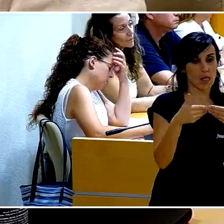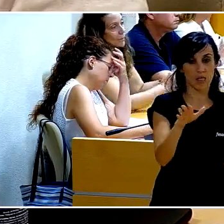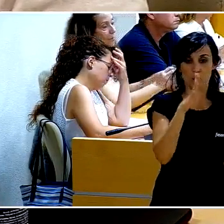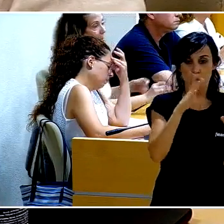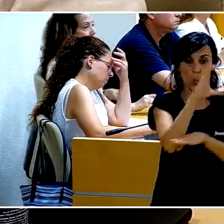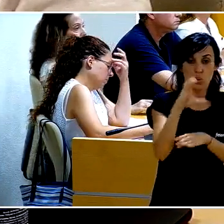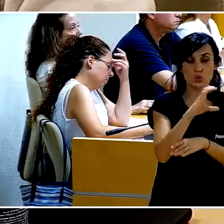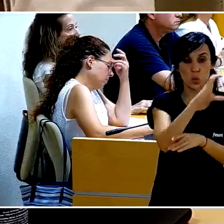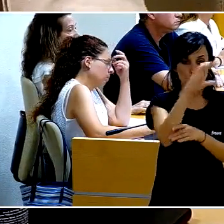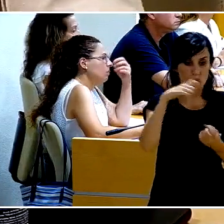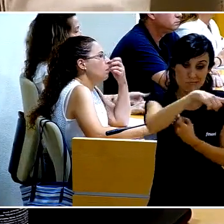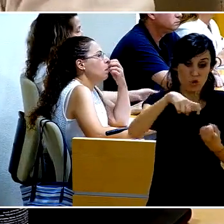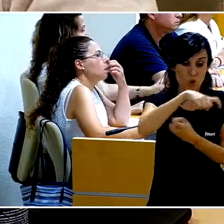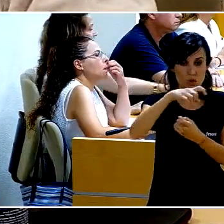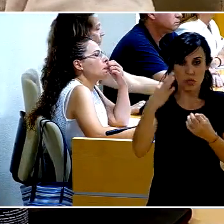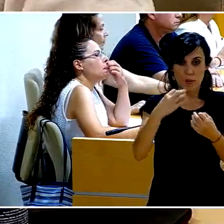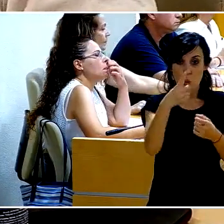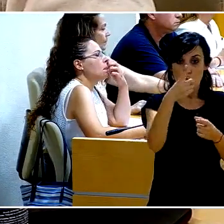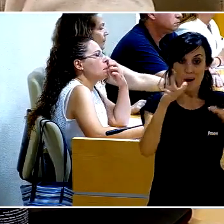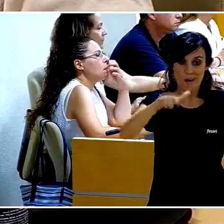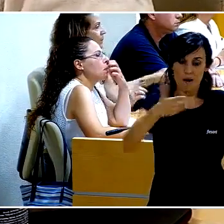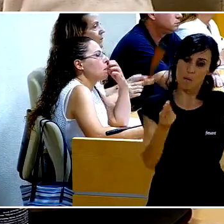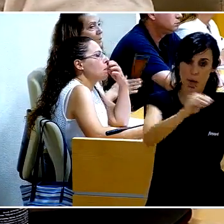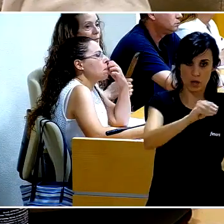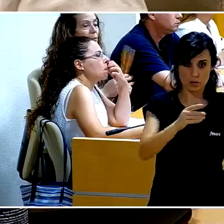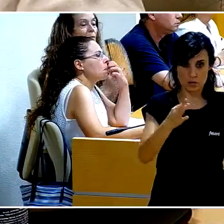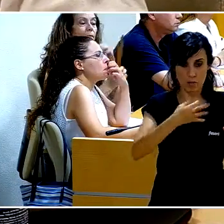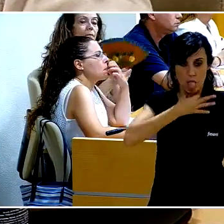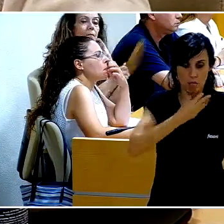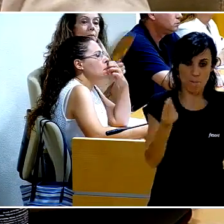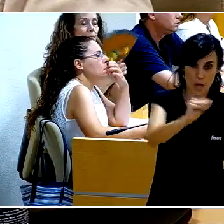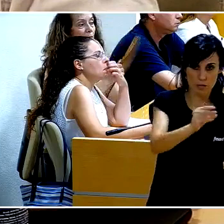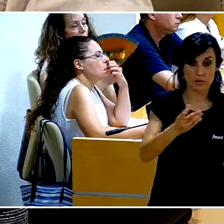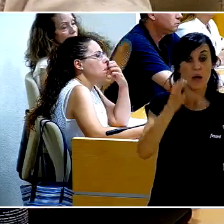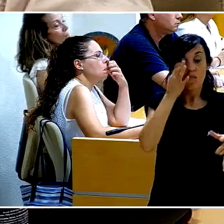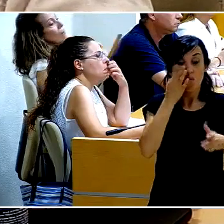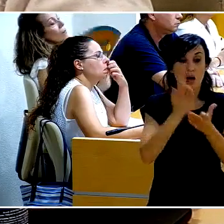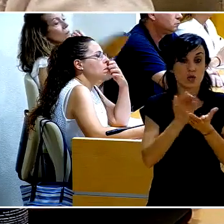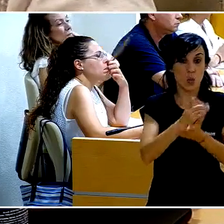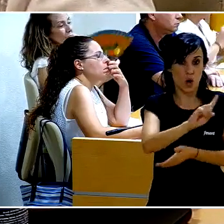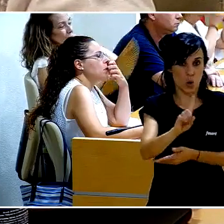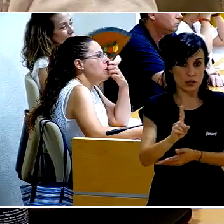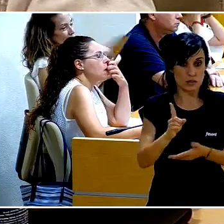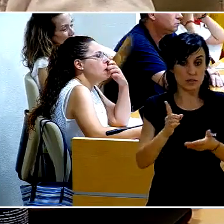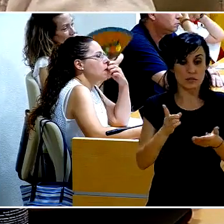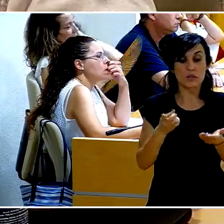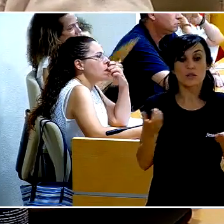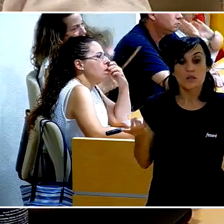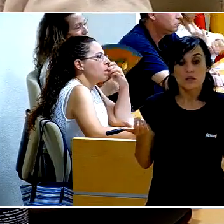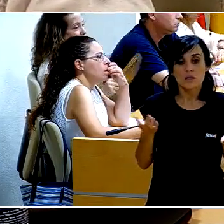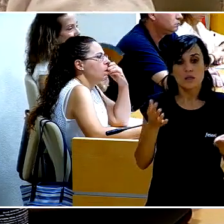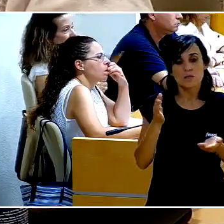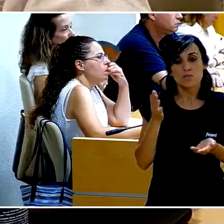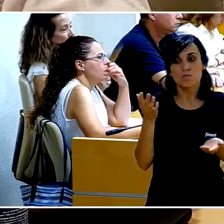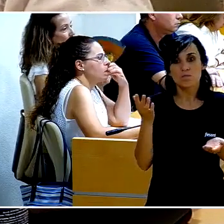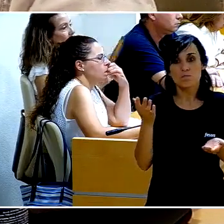curs, una aula més. Evidentment no és una escola, no se necessita